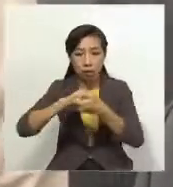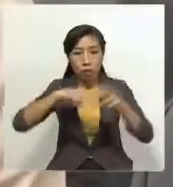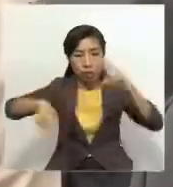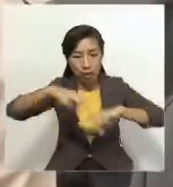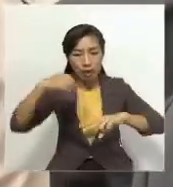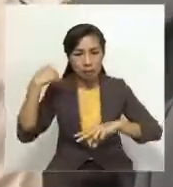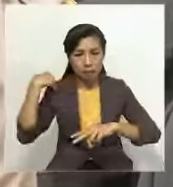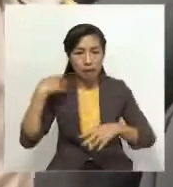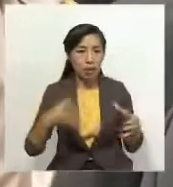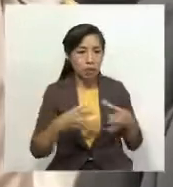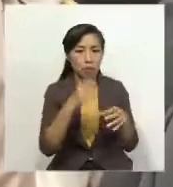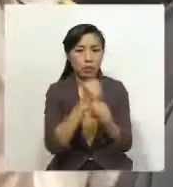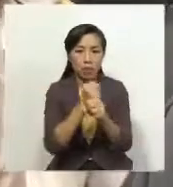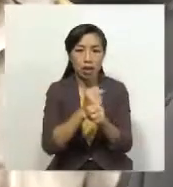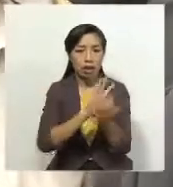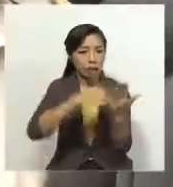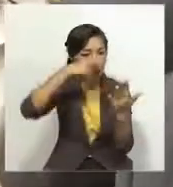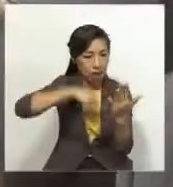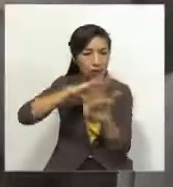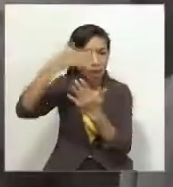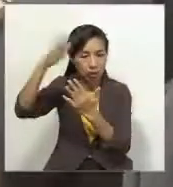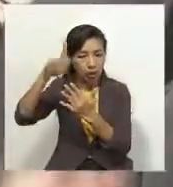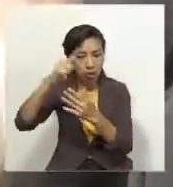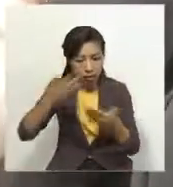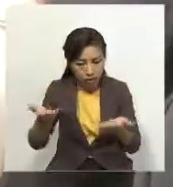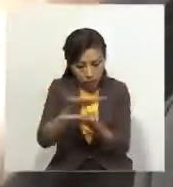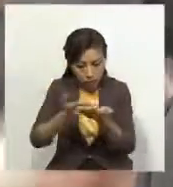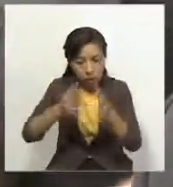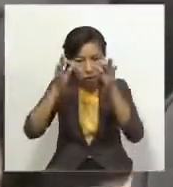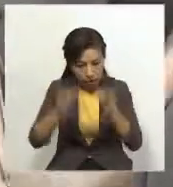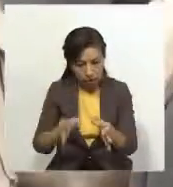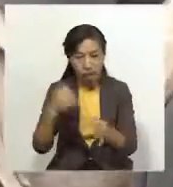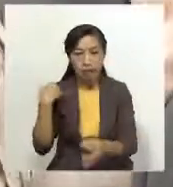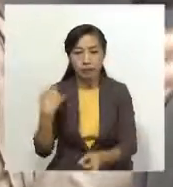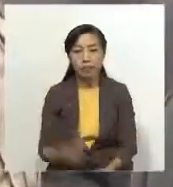การณ์รวมทั้งคณะทำงานทั้งในและต่างประเทศจะตัดสินใจร่วมกันค่ะ